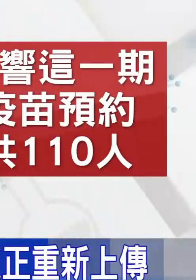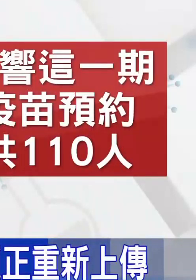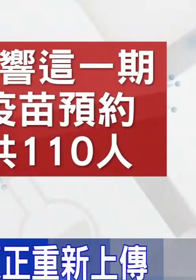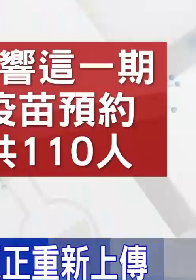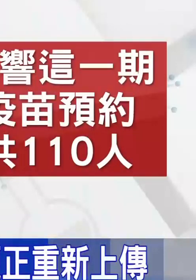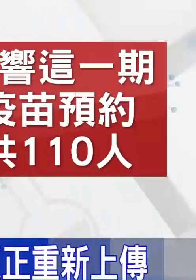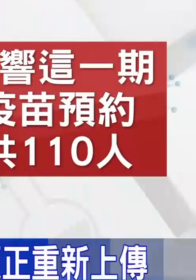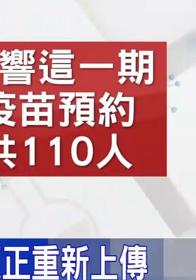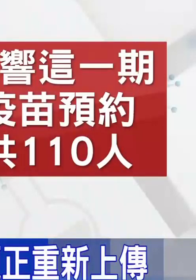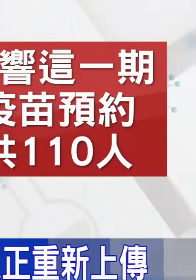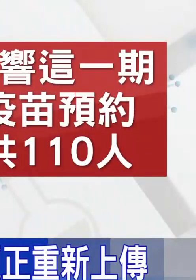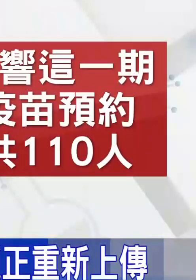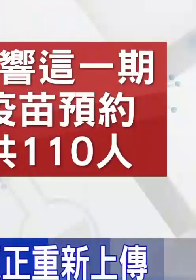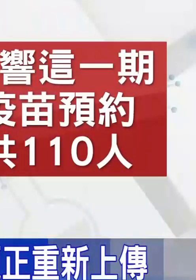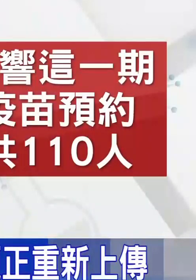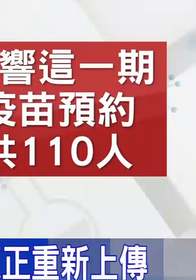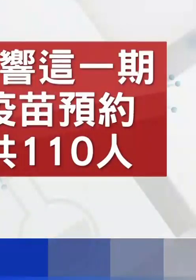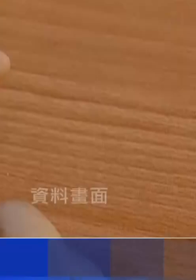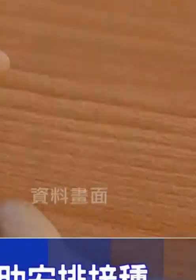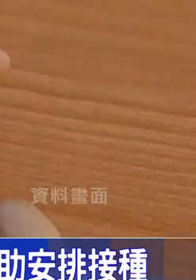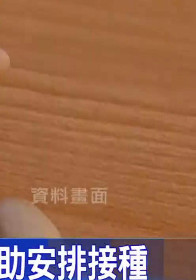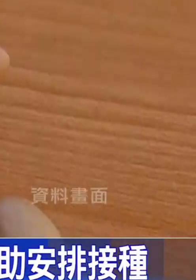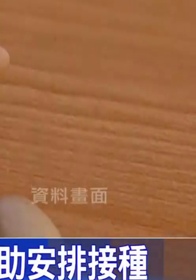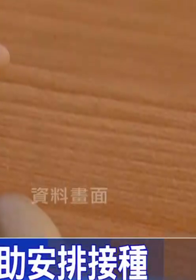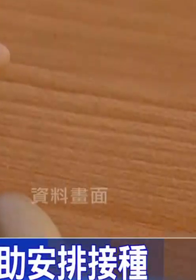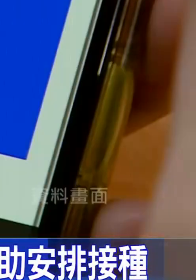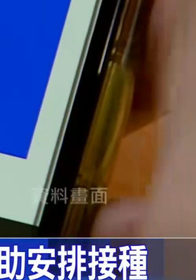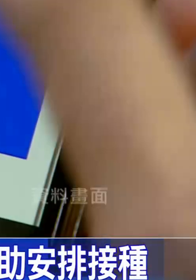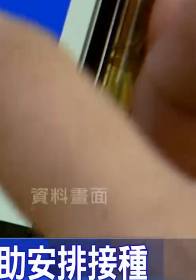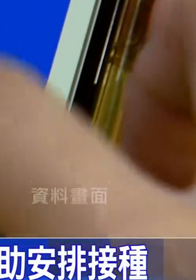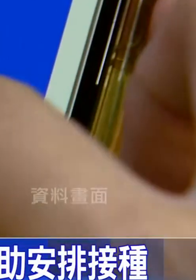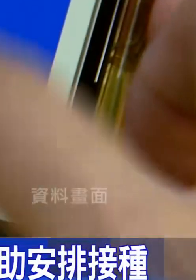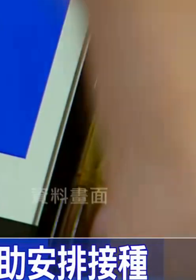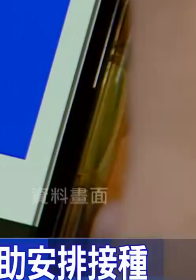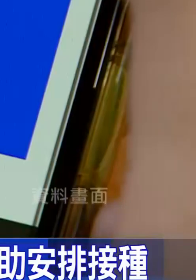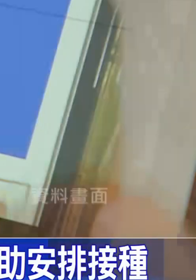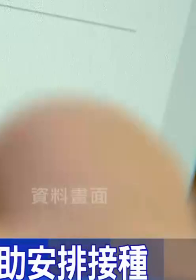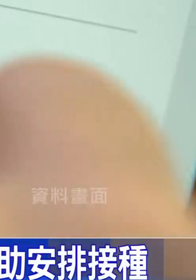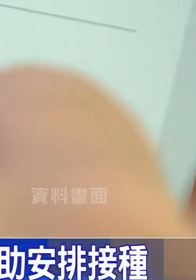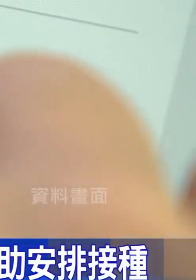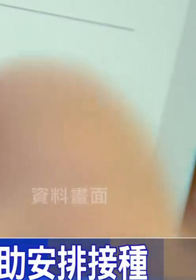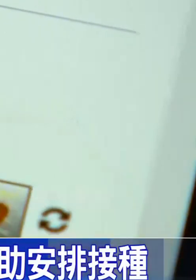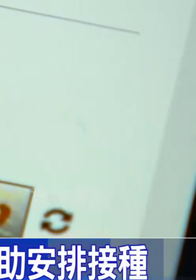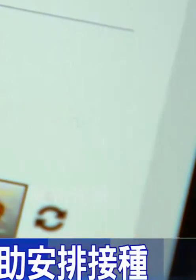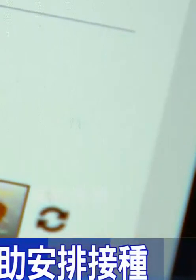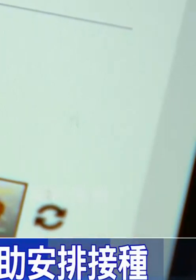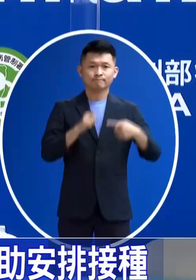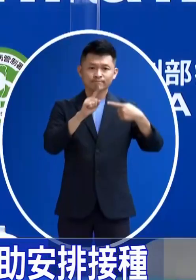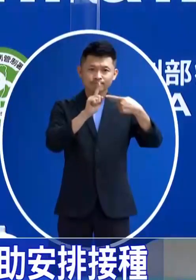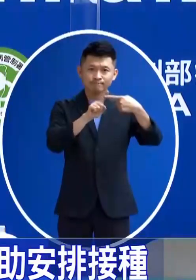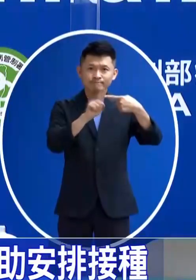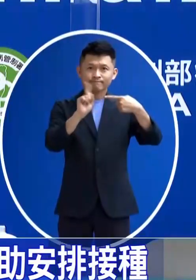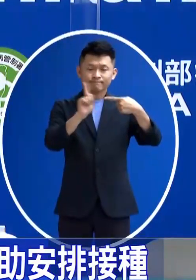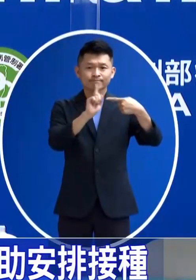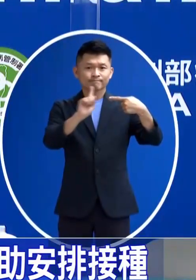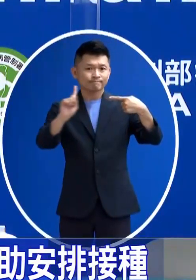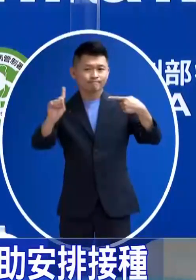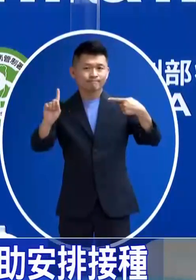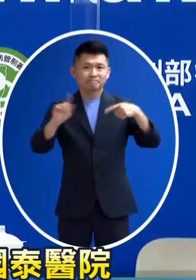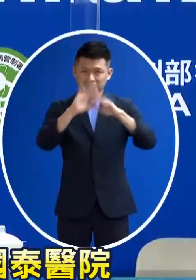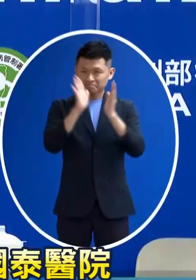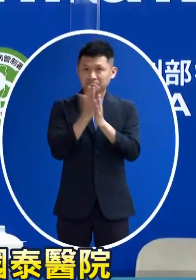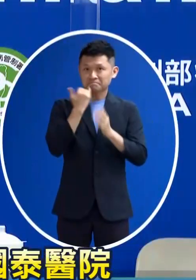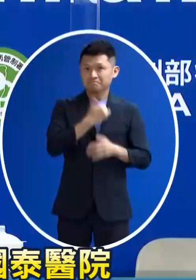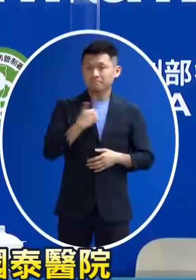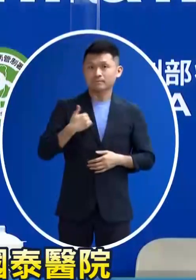受到影响的民众大约有110人，只是民众要如何查询自己的资料有没有被误植上传？ 因为他就是